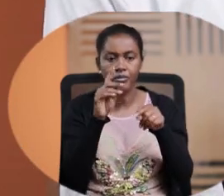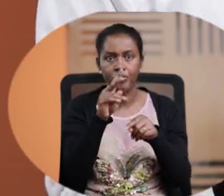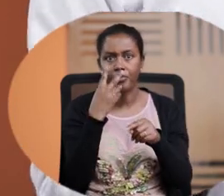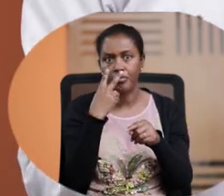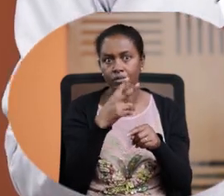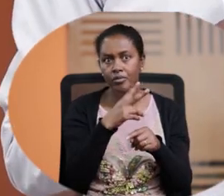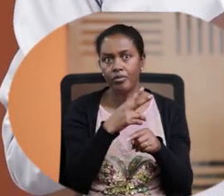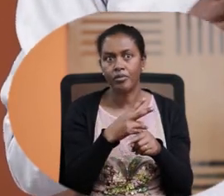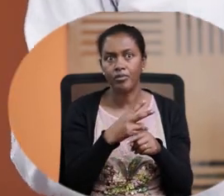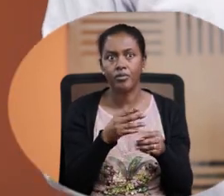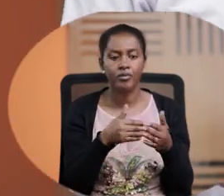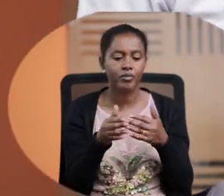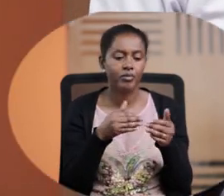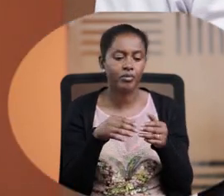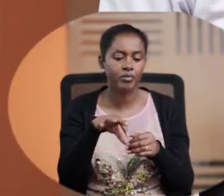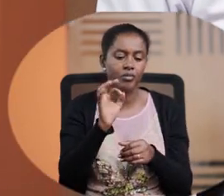ni ilaallu